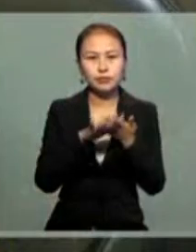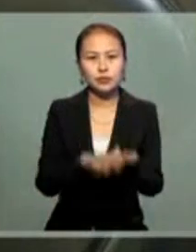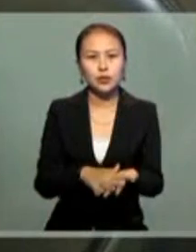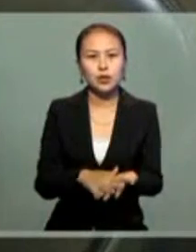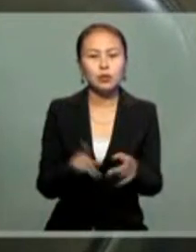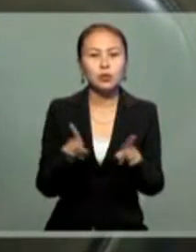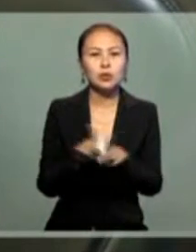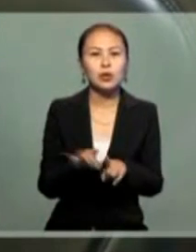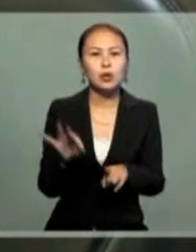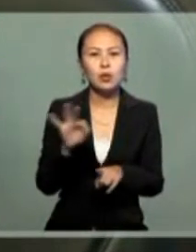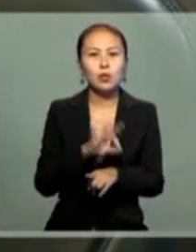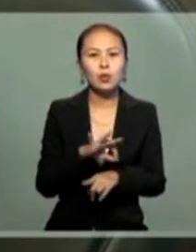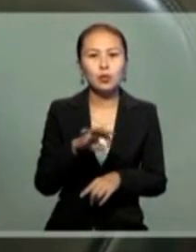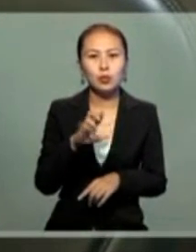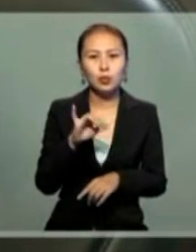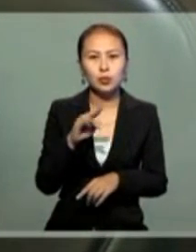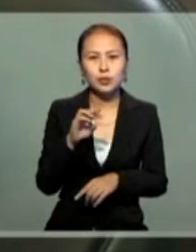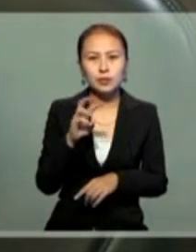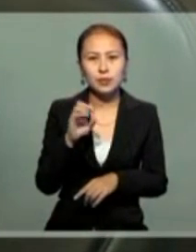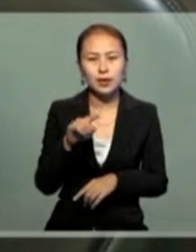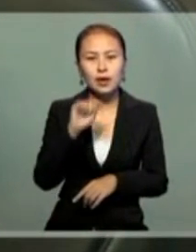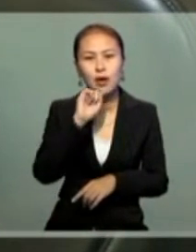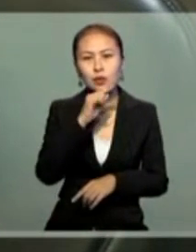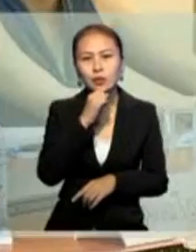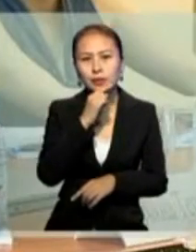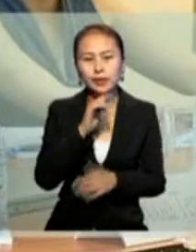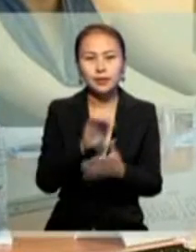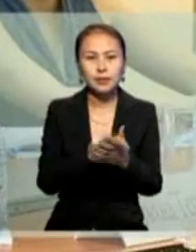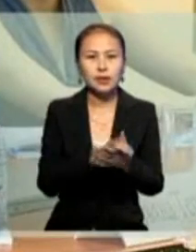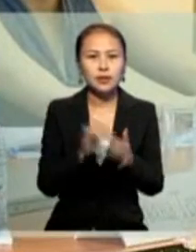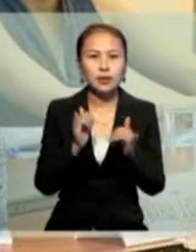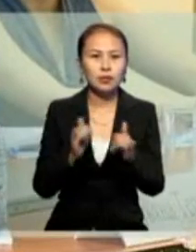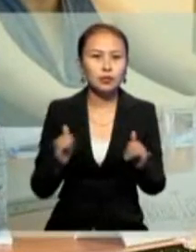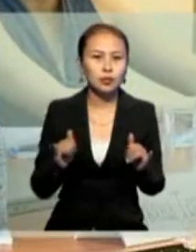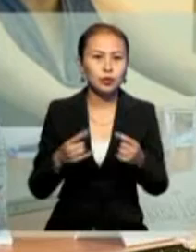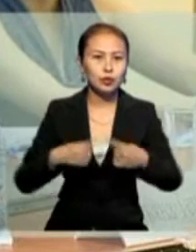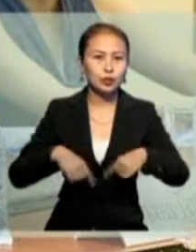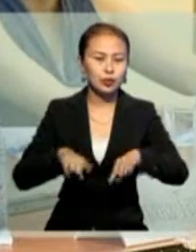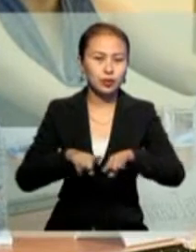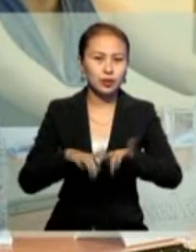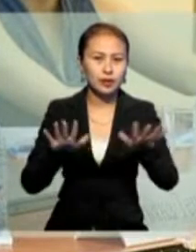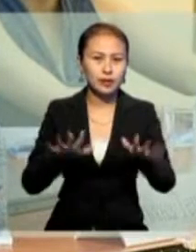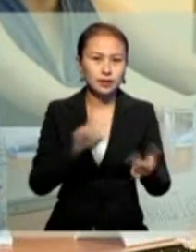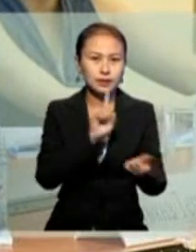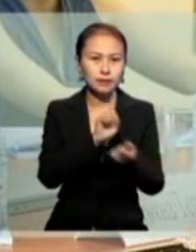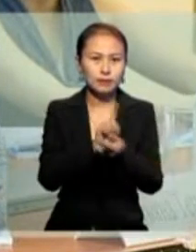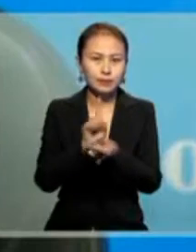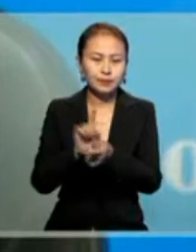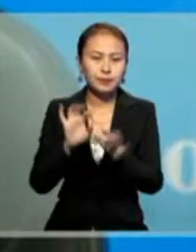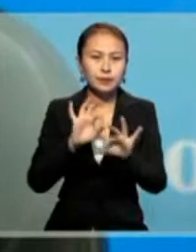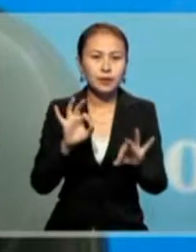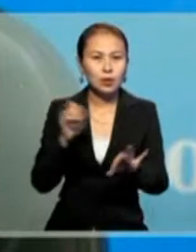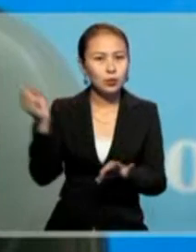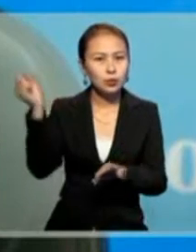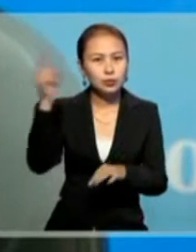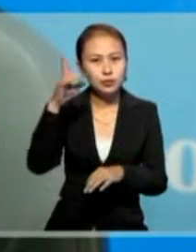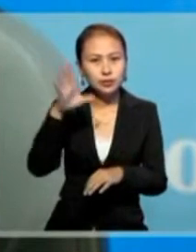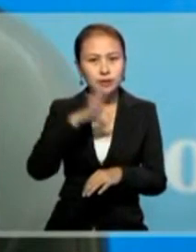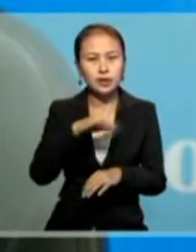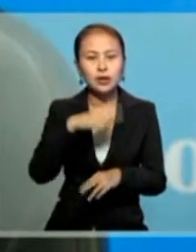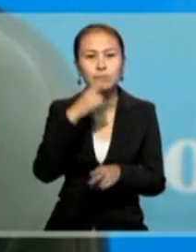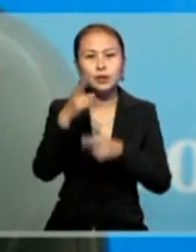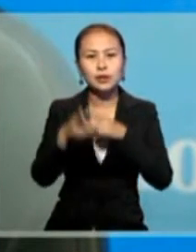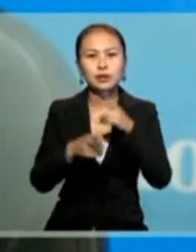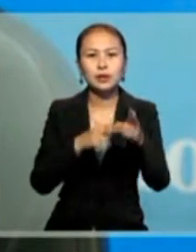келіп түскен. Бұл туралы омбудсмен экономикалық ынтымақтастық және даму ұйымының өкілдерімен кездесуі барысында мәлімдеді. Оның